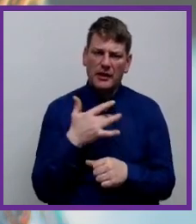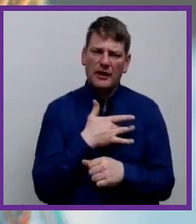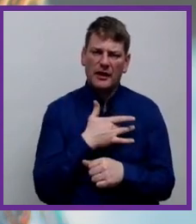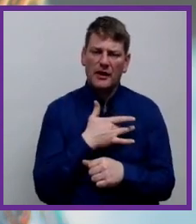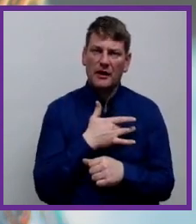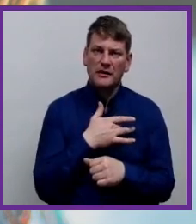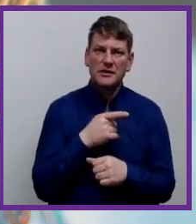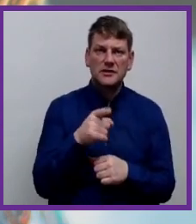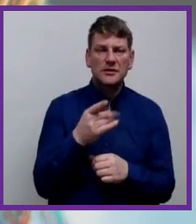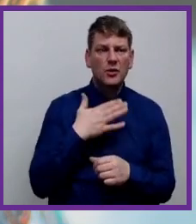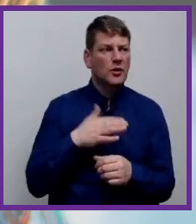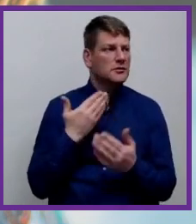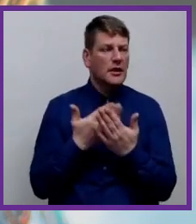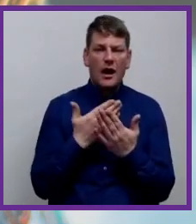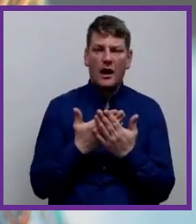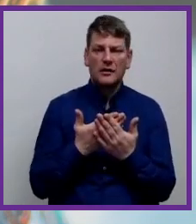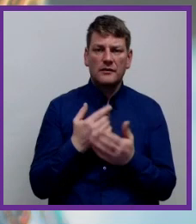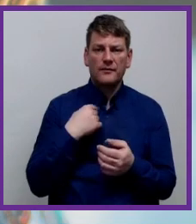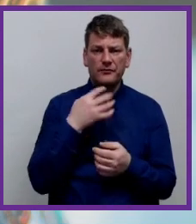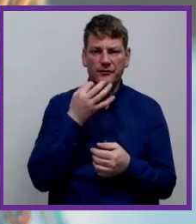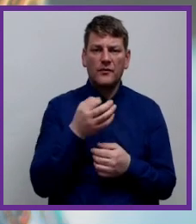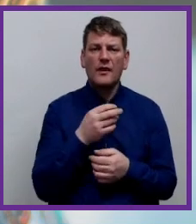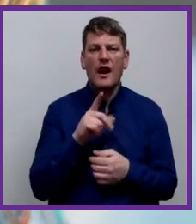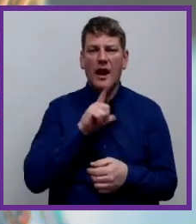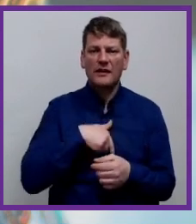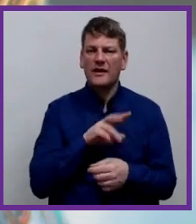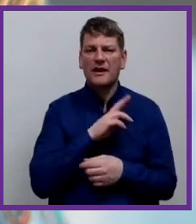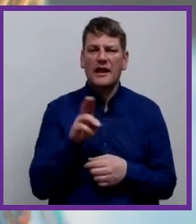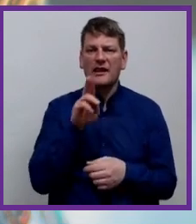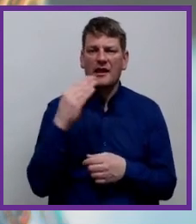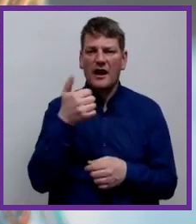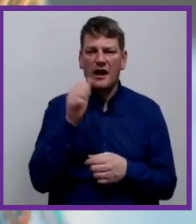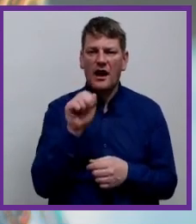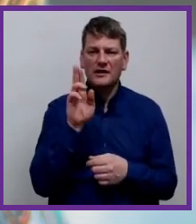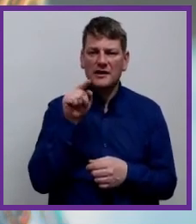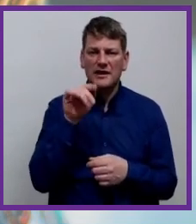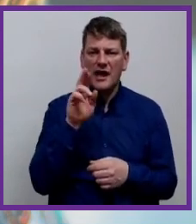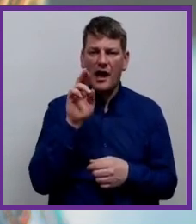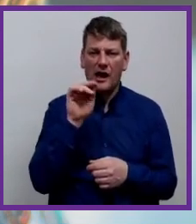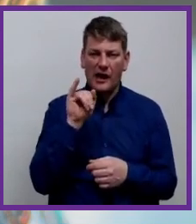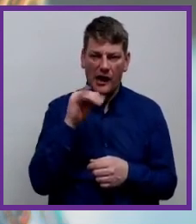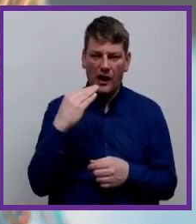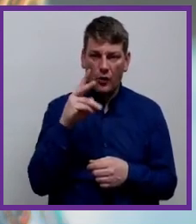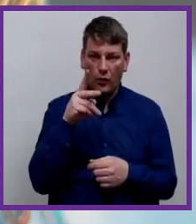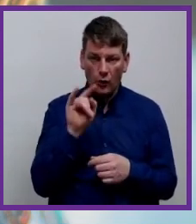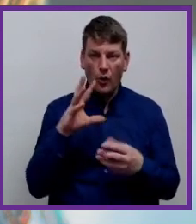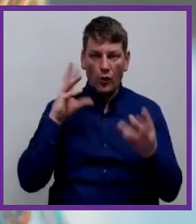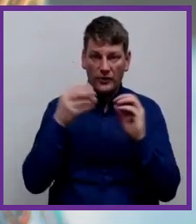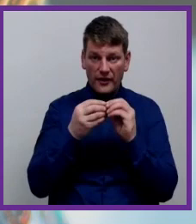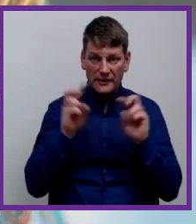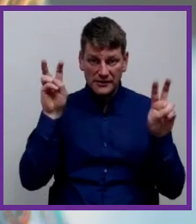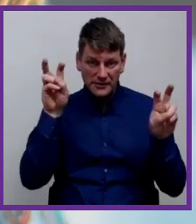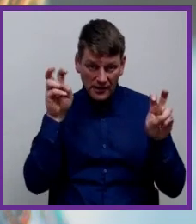ļoti rāda tādu Latvijas, es viņu nosauktu negantnieku, mākslinieku negantnieku kontekstā, jo es bieži sekoju līdzi un